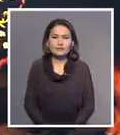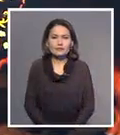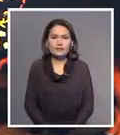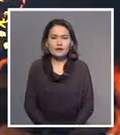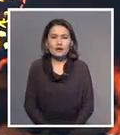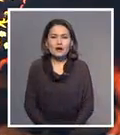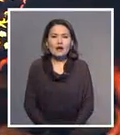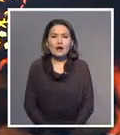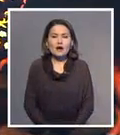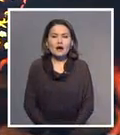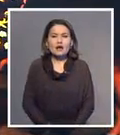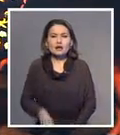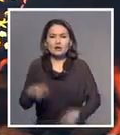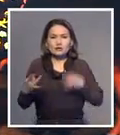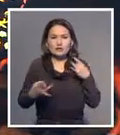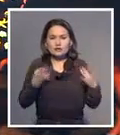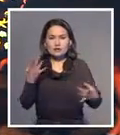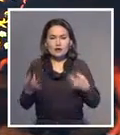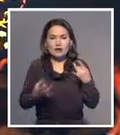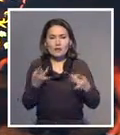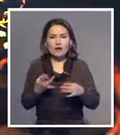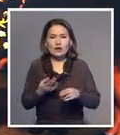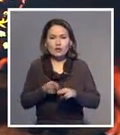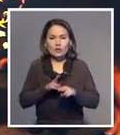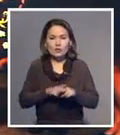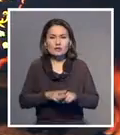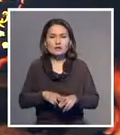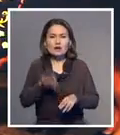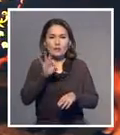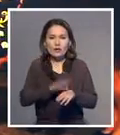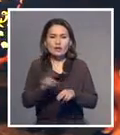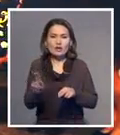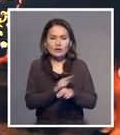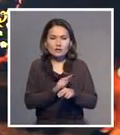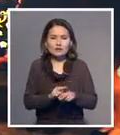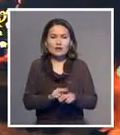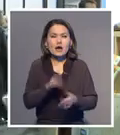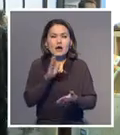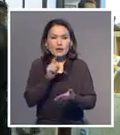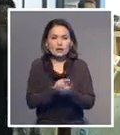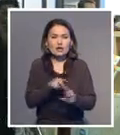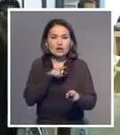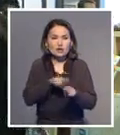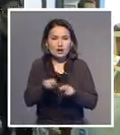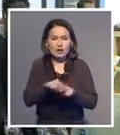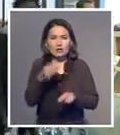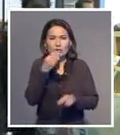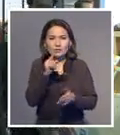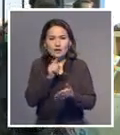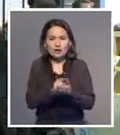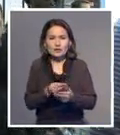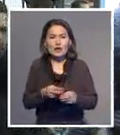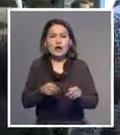Жүйкеңіз жұқармасын десеңіз, шоколад жеңіз. Брюссельде осымен екінші рет шоколад көрмесі ұйымдастырылды. Көпшілікке шоколад салоны деген атпен